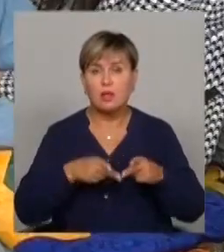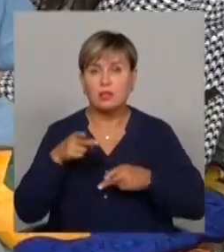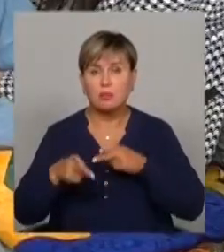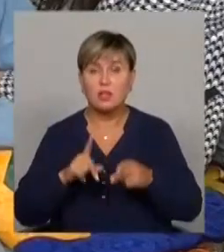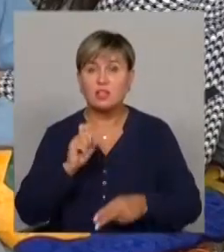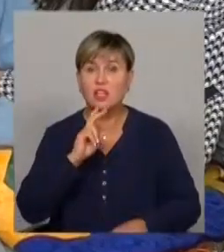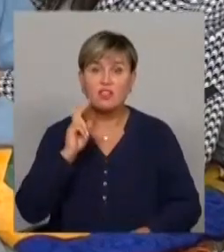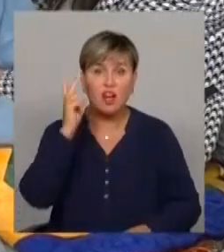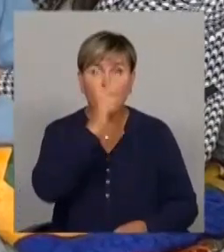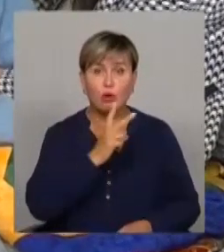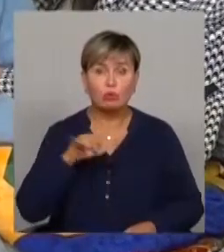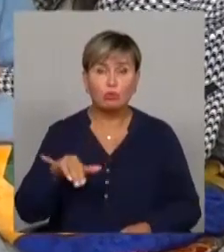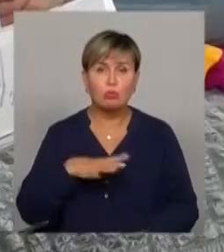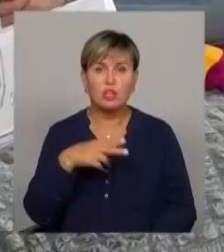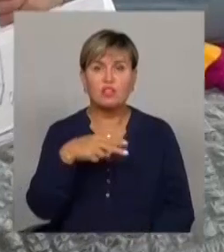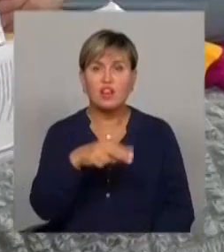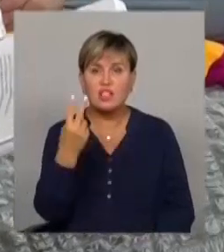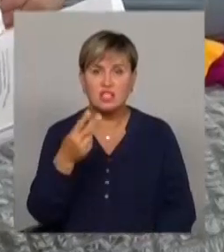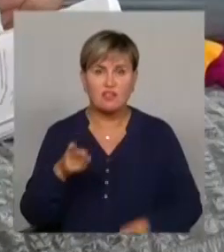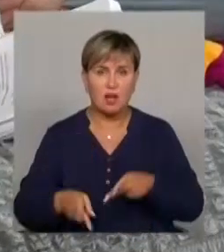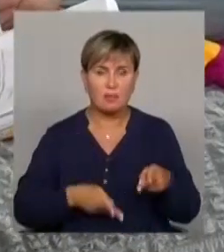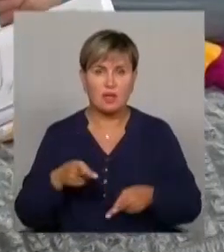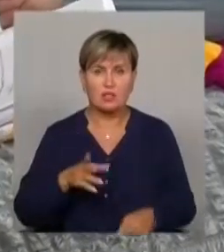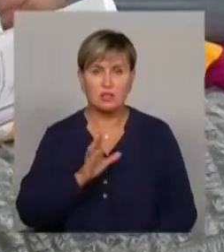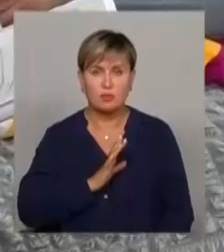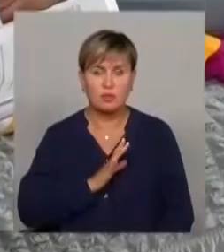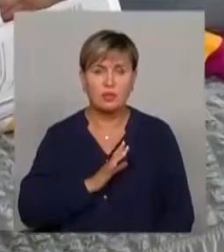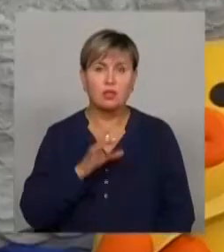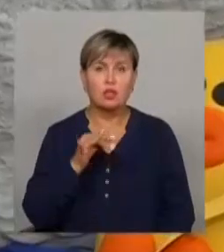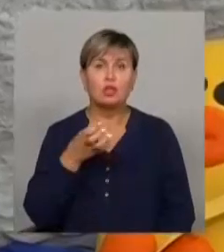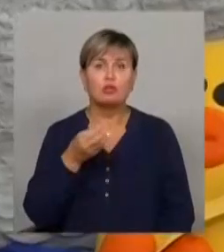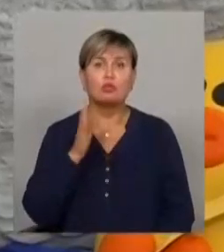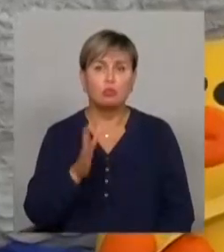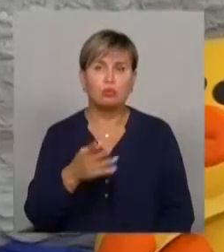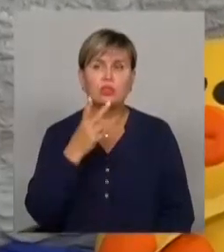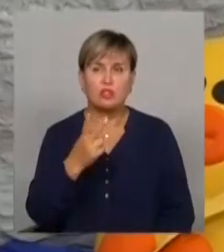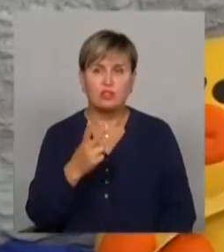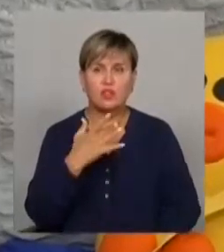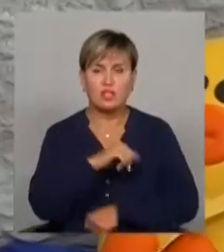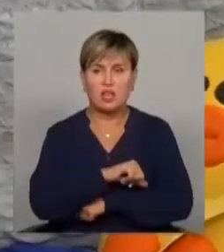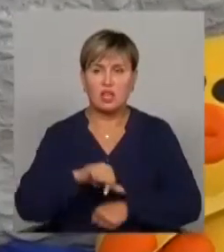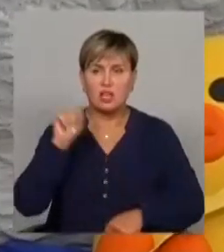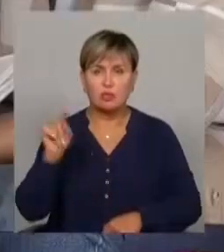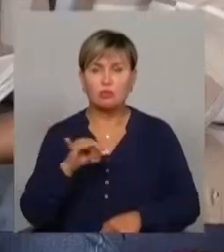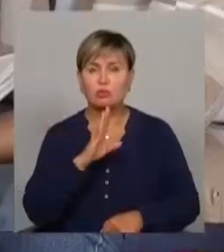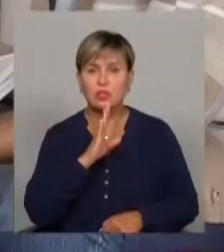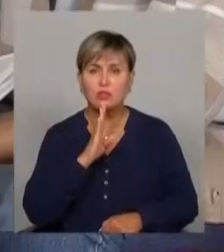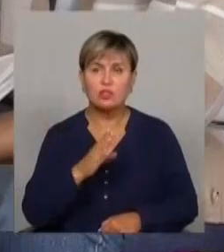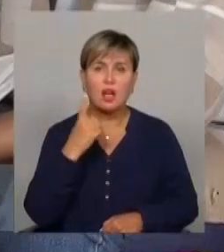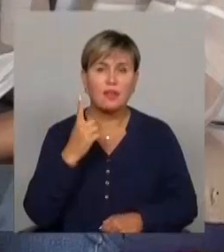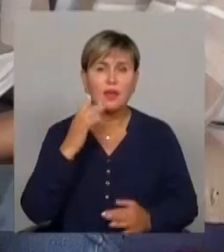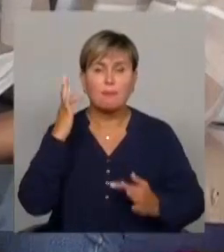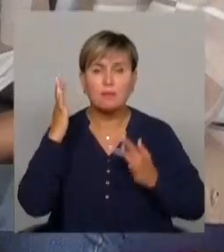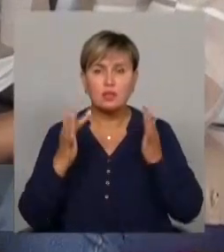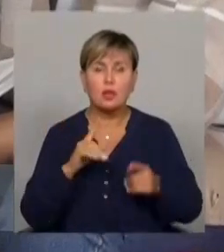2 года Фатима перенесла 22 хирургических вмешательства. Впереди ее ждут еще 2 за границей. У девочки одна мечта